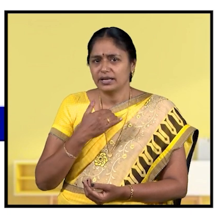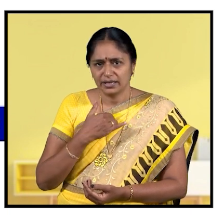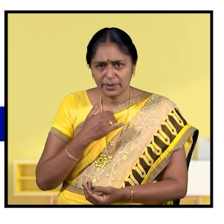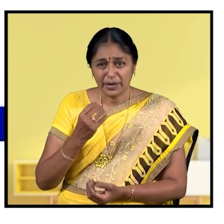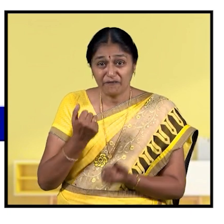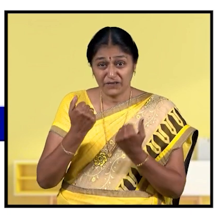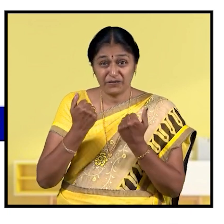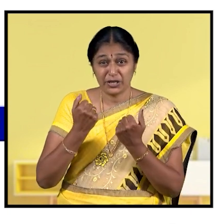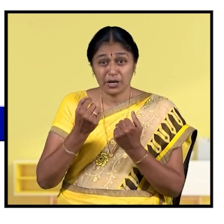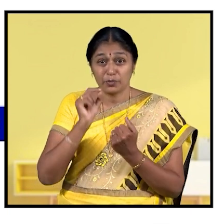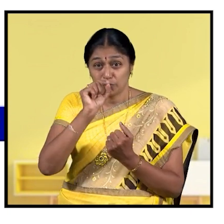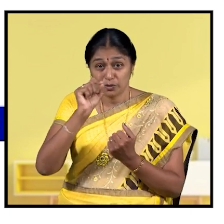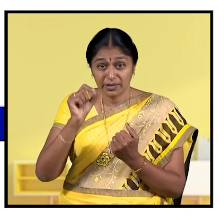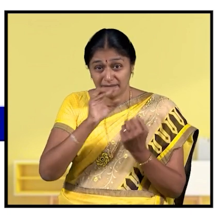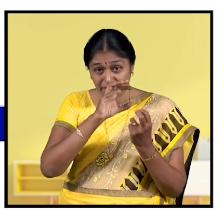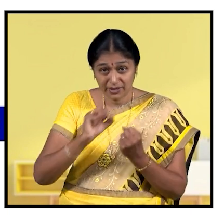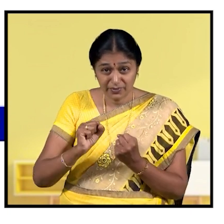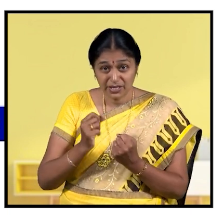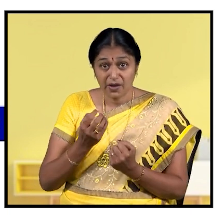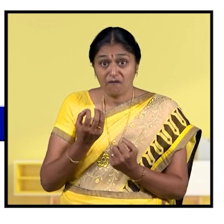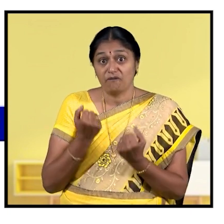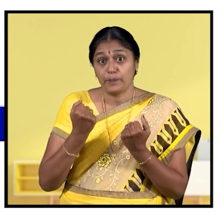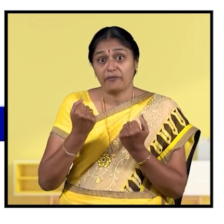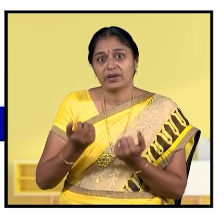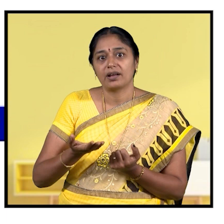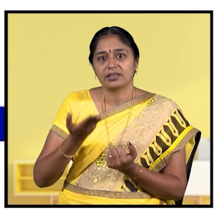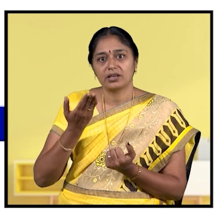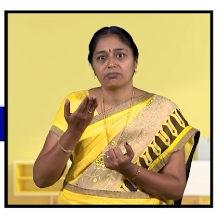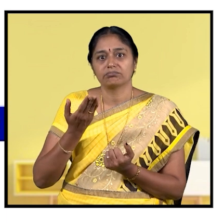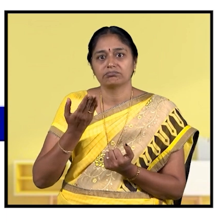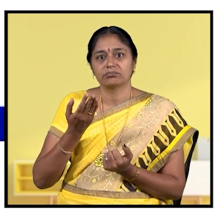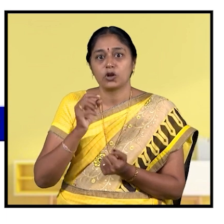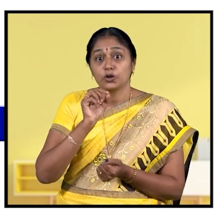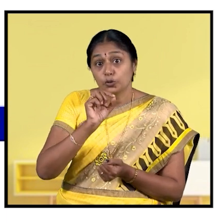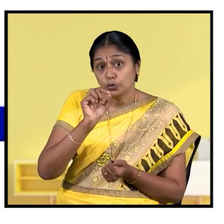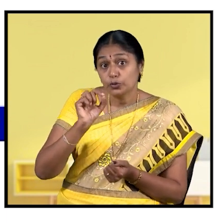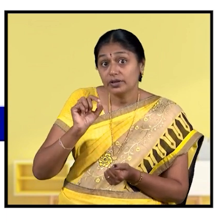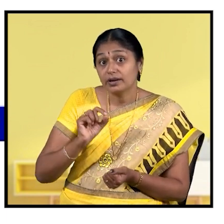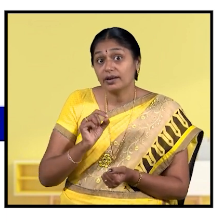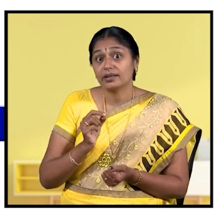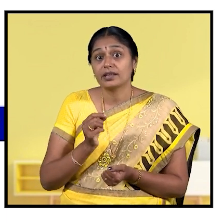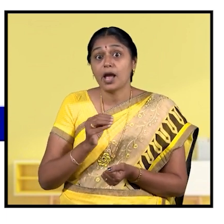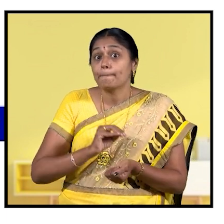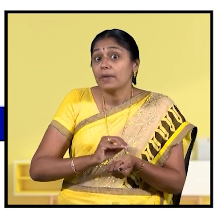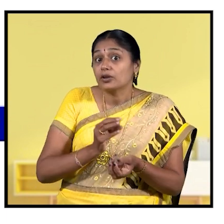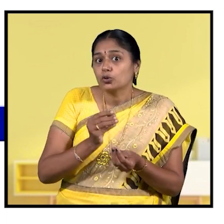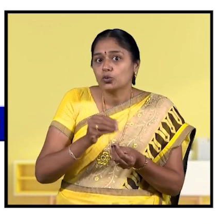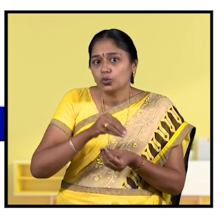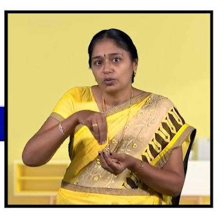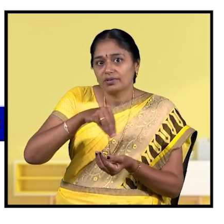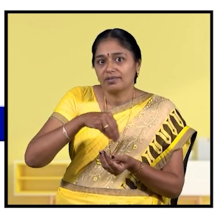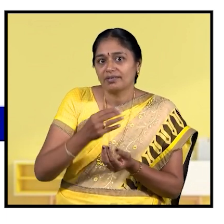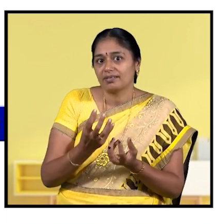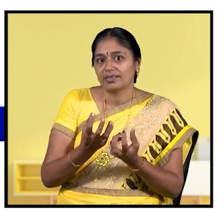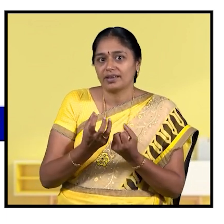வந்து வீரியம் அதிகமானது. நம்ம வந்து அது ஊசியாக தயாரிக்கும் போது அதோடைய வீரியத்தை குறைச்சி தான் தயாரிக்கிறோம். இந்த நுண்ணுயிரிகள்ருந்து நம்ம அந்த மருந்தில் தயாரிக்கிறது ரெண்டு முறையில் பண்ணுறோம். ஒன்று